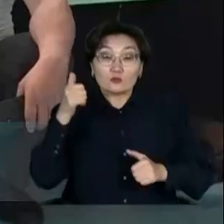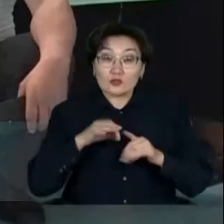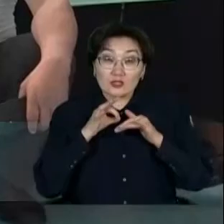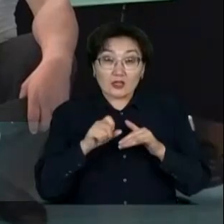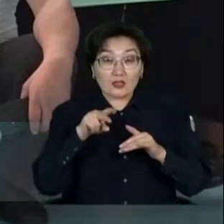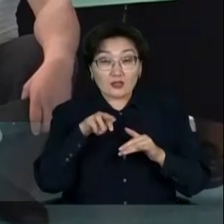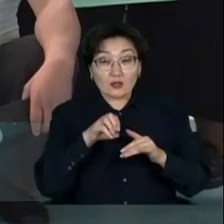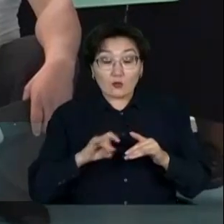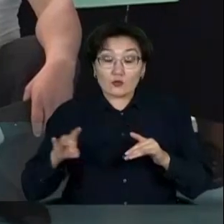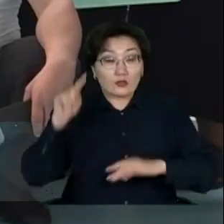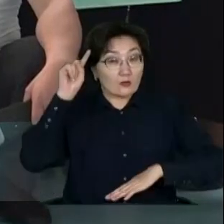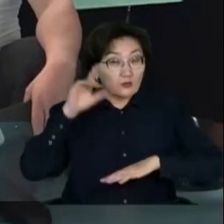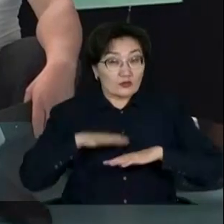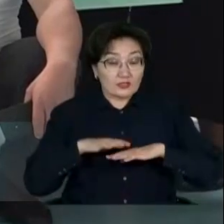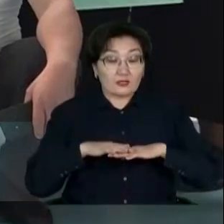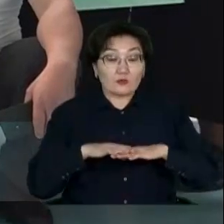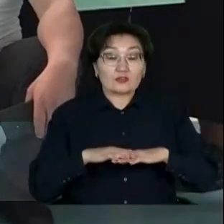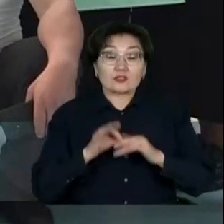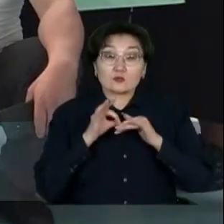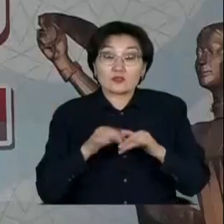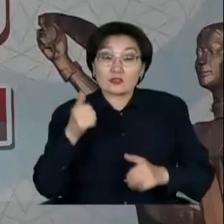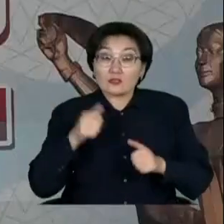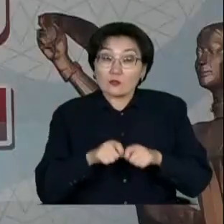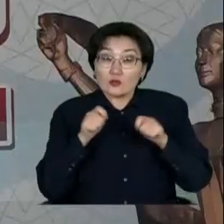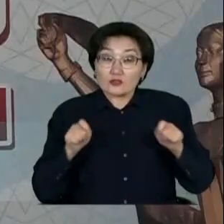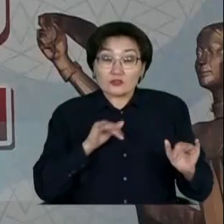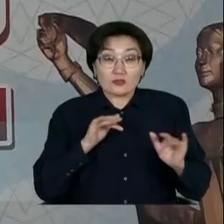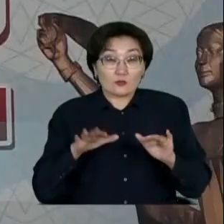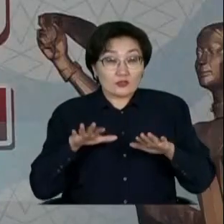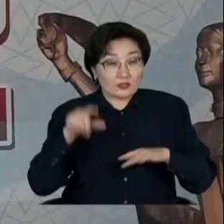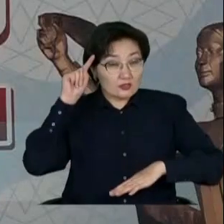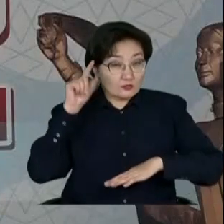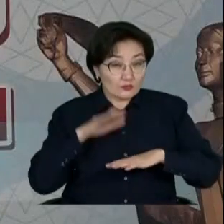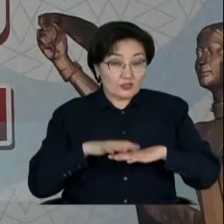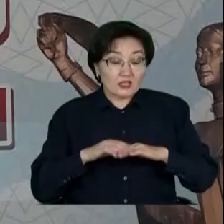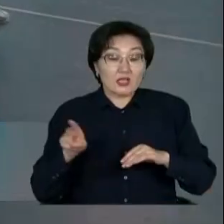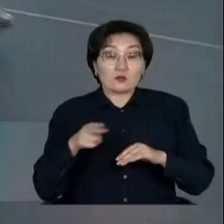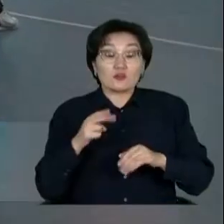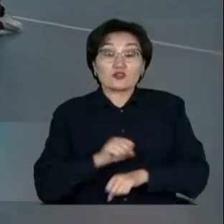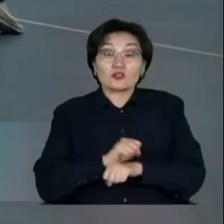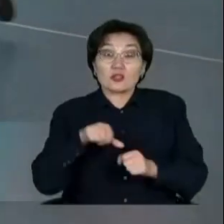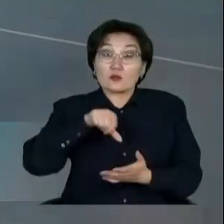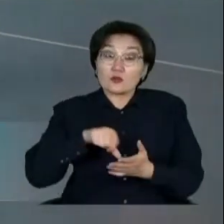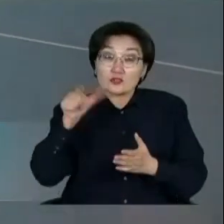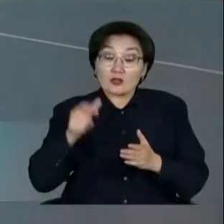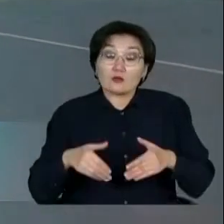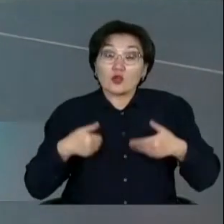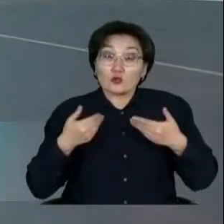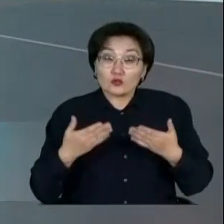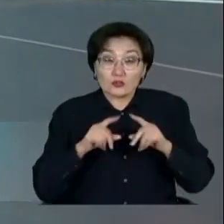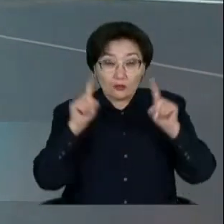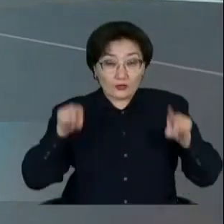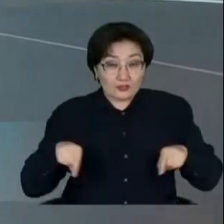Алатау ауданы әкімінің кубогы сарапқа салынды. Турнирдің ашылу салтанатында жергілікті әкімдік желтоқсаншыларды құттықтап алғыс хаттар